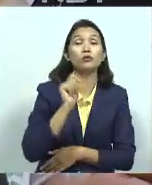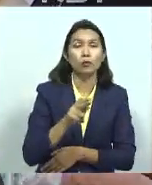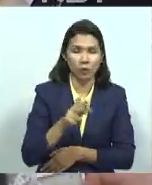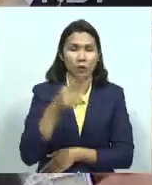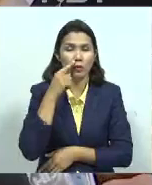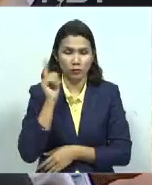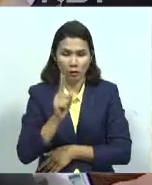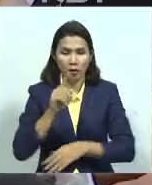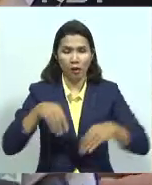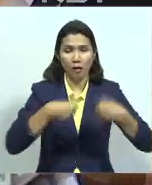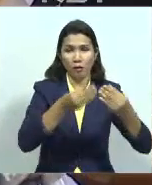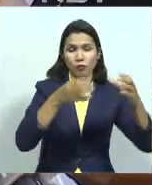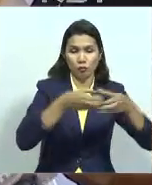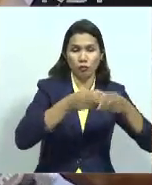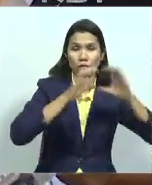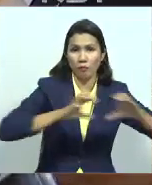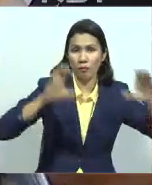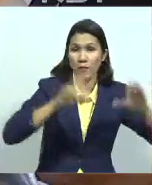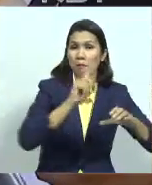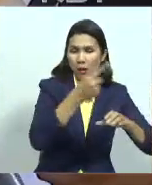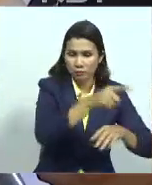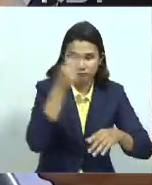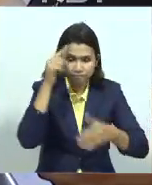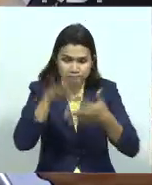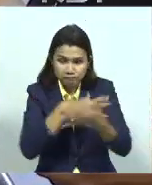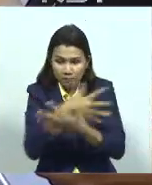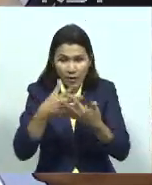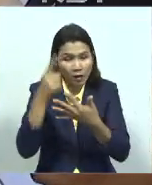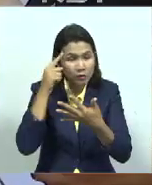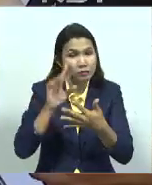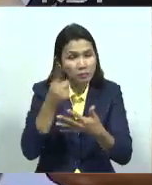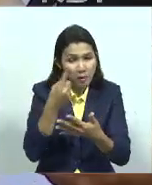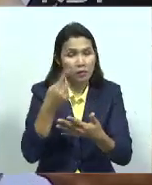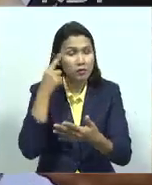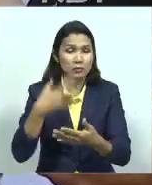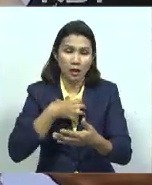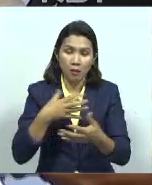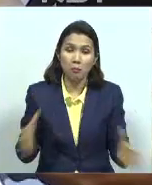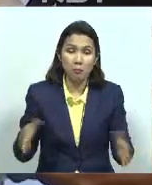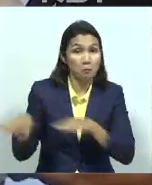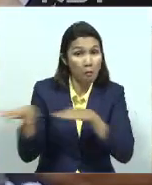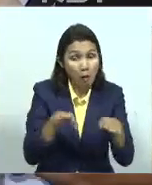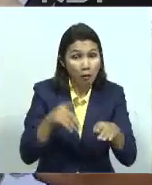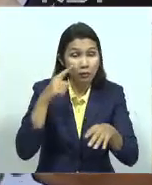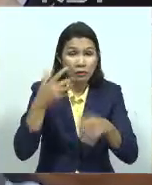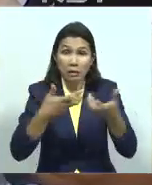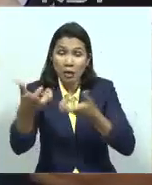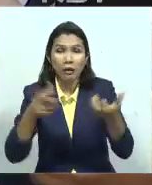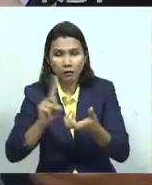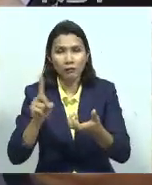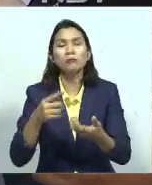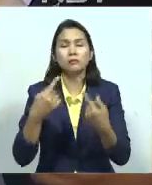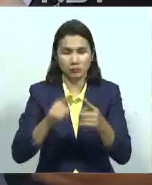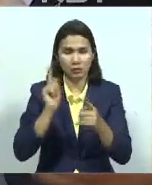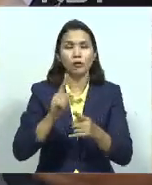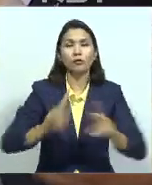รูปแบบว่าจะมีการจัดการเลือกตั้งอย่างไรนะครับพร้อมกันทั้งหมดนะครับหรือว่าจะแยกเป็นพื้นที่ซึ่งกระทรวงมหาดไทยเองก็เตรียมการในส่วนที่เกี่ยว